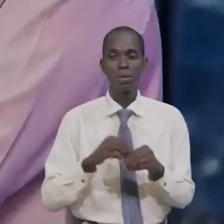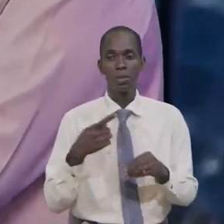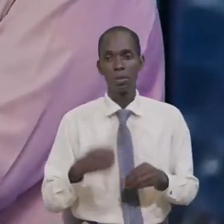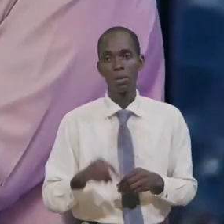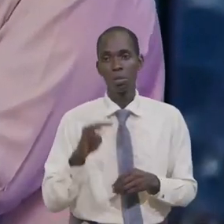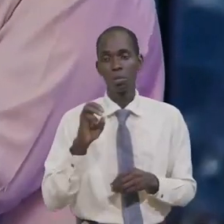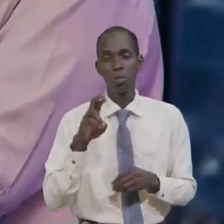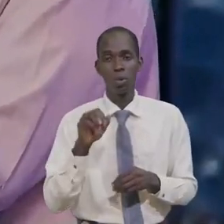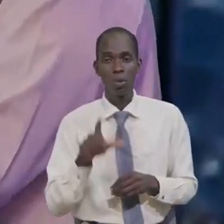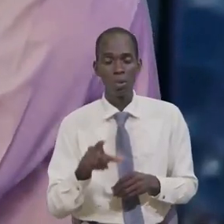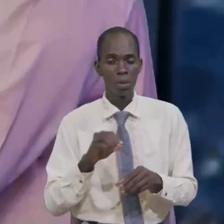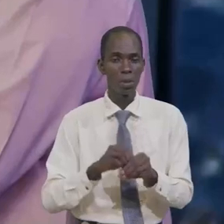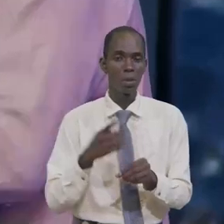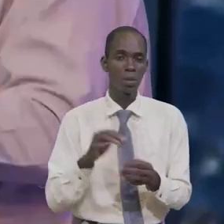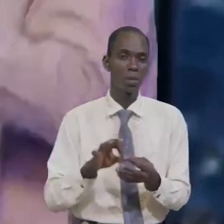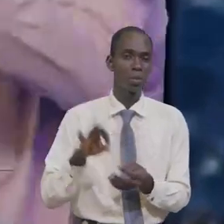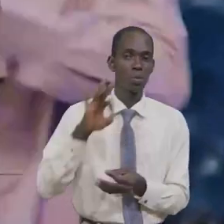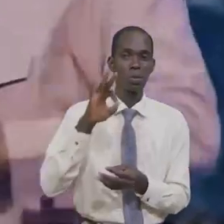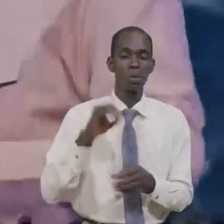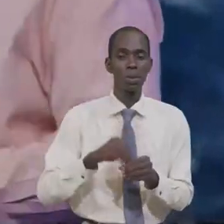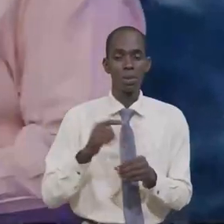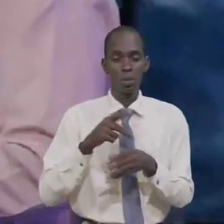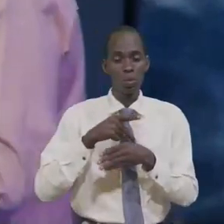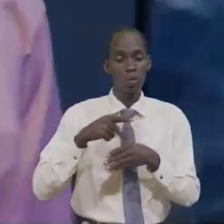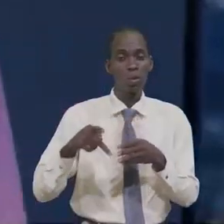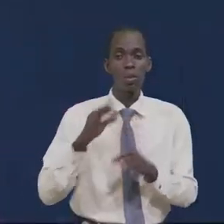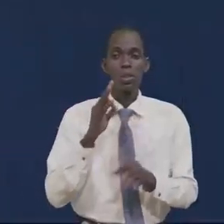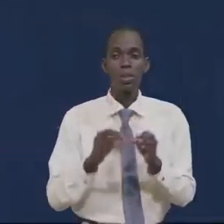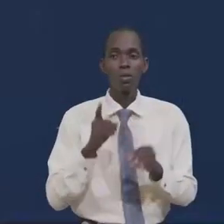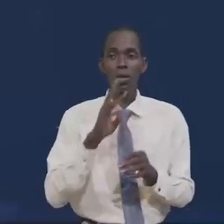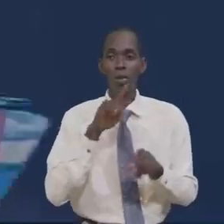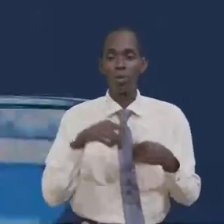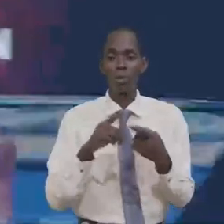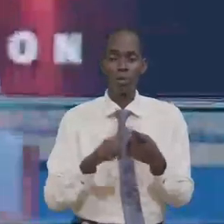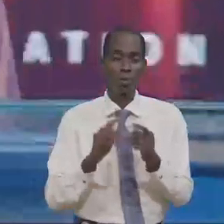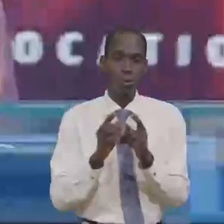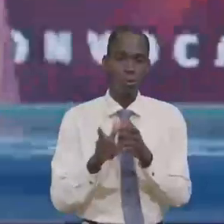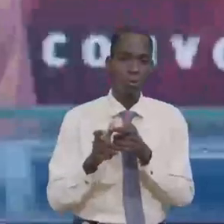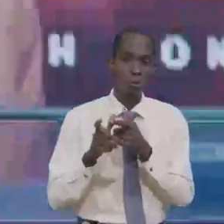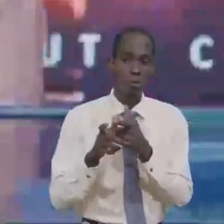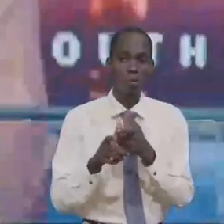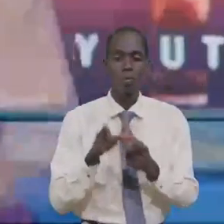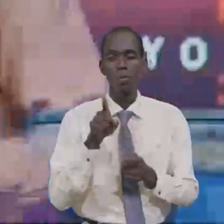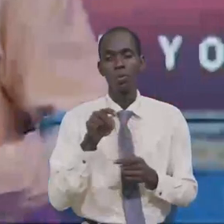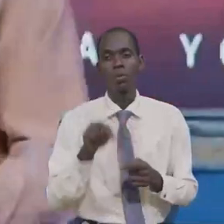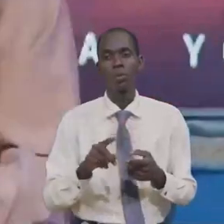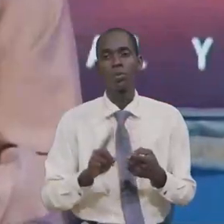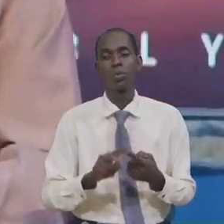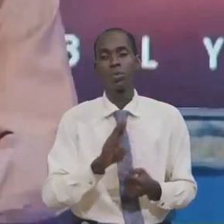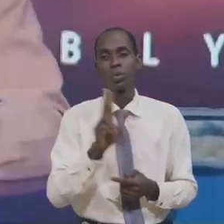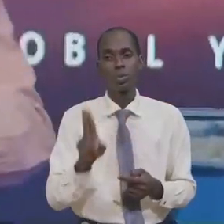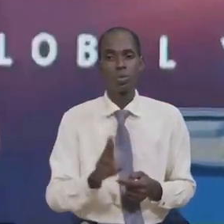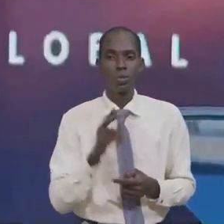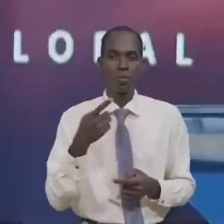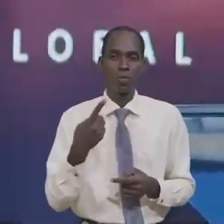spirituel dans la profession si vous voulez courir vous devez utiliser les pieds que